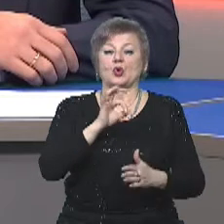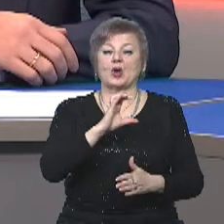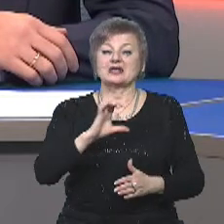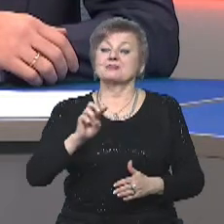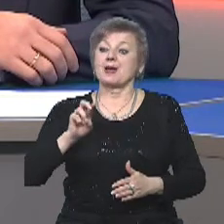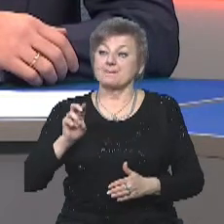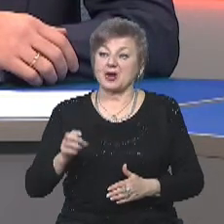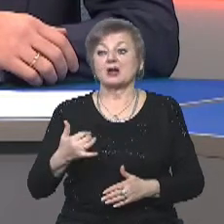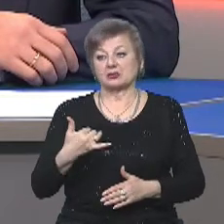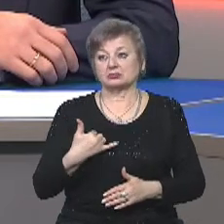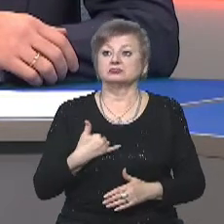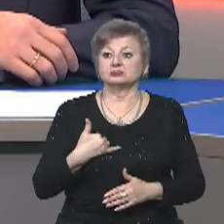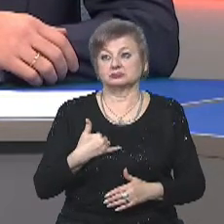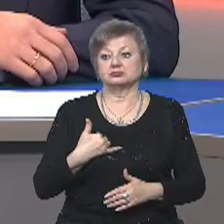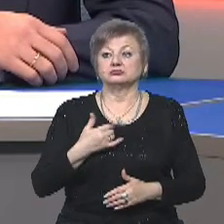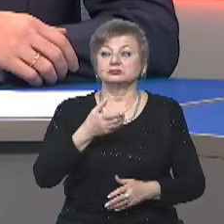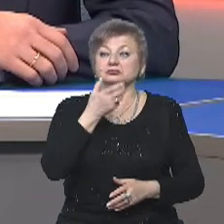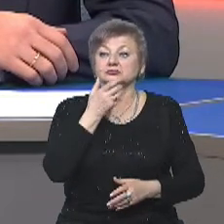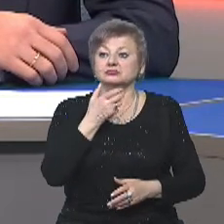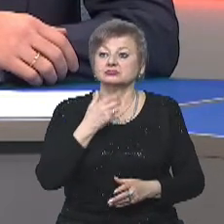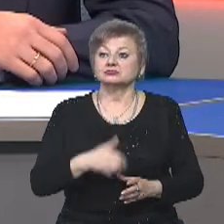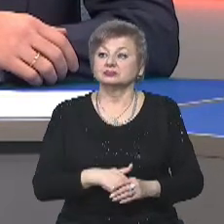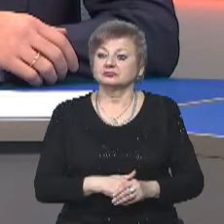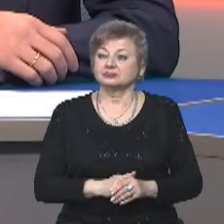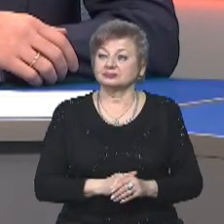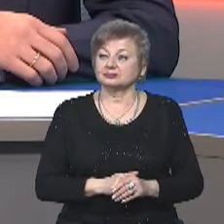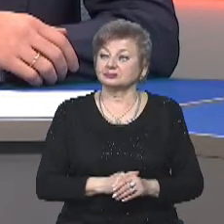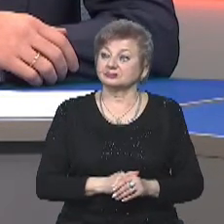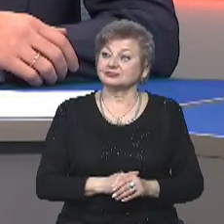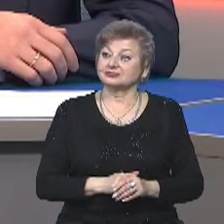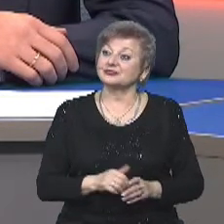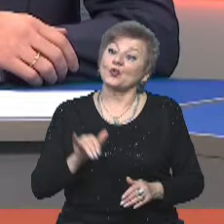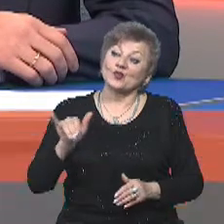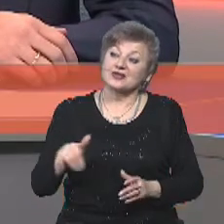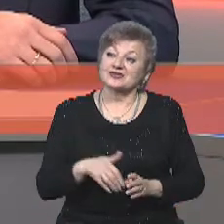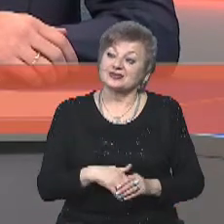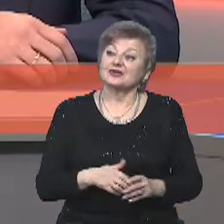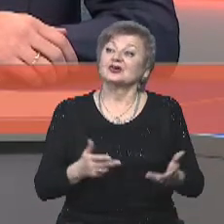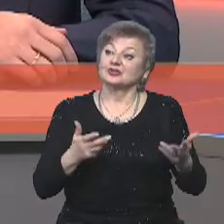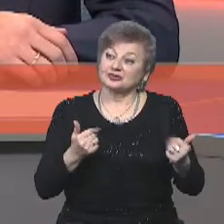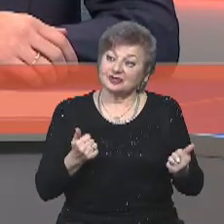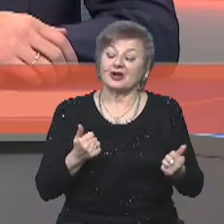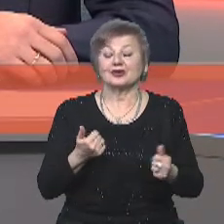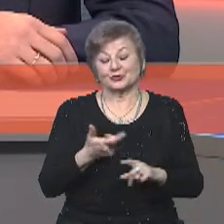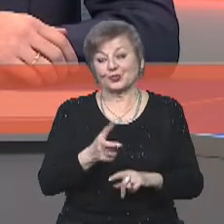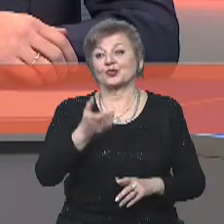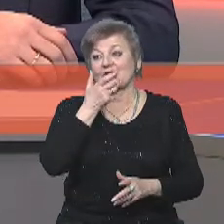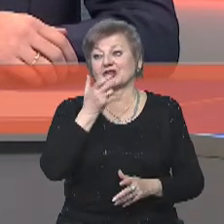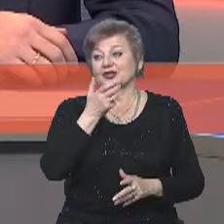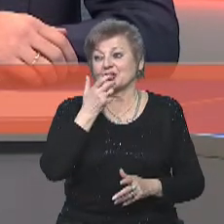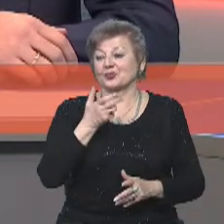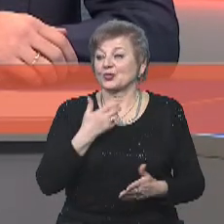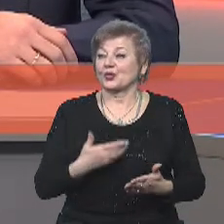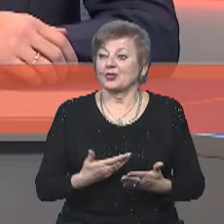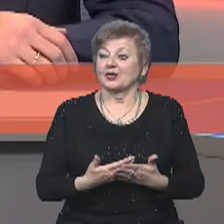ми затопили ще 7-го, по-моєму, числа. А в вашому домі? Да, у нас теж тепло вже, це